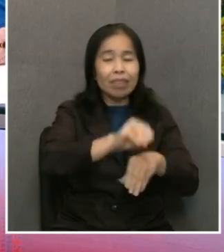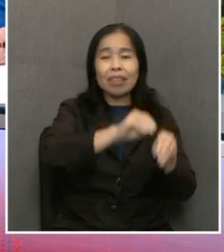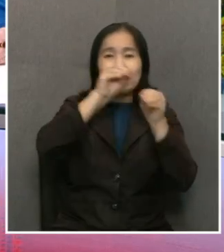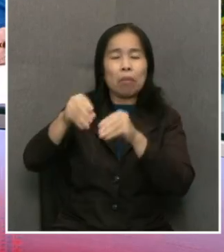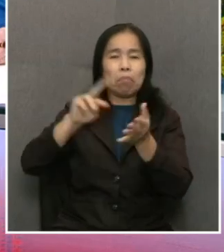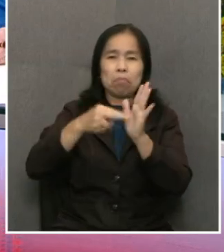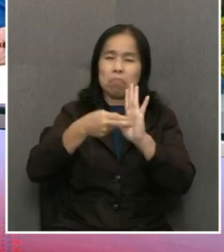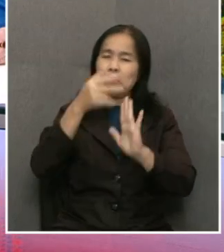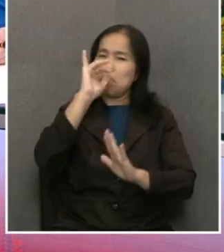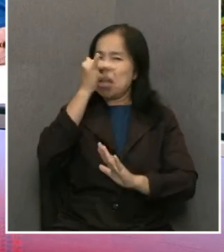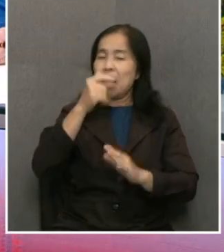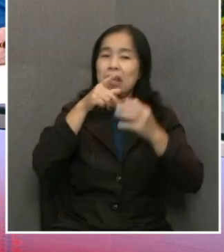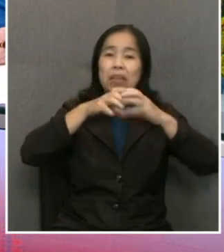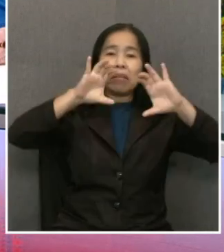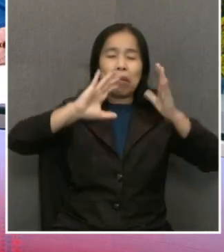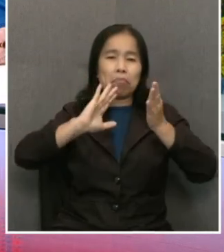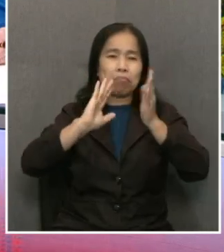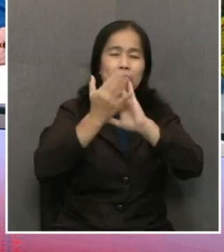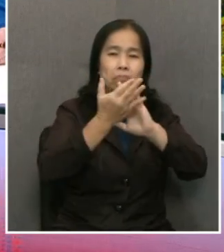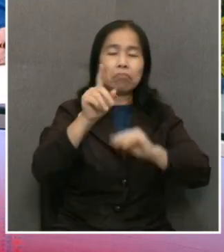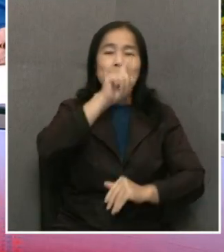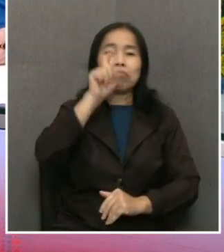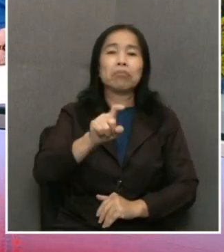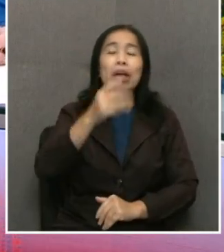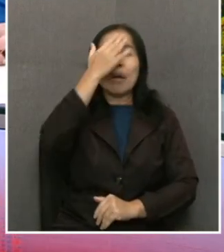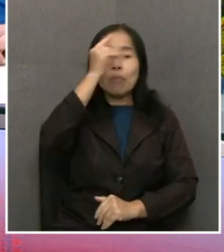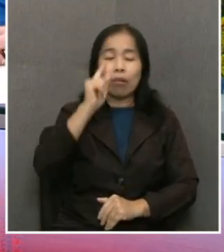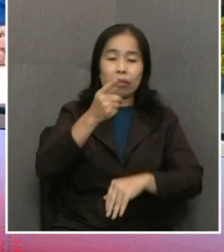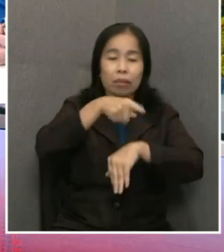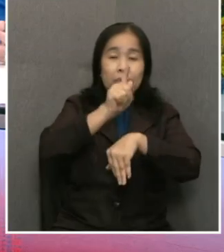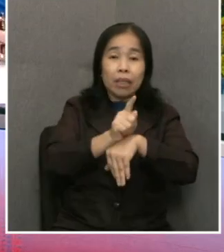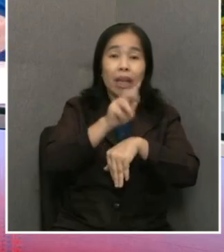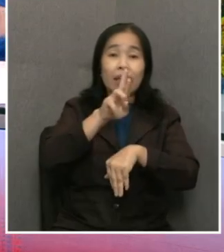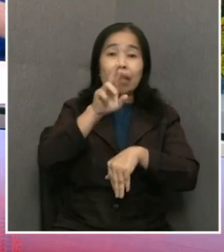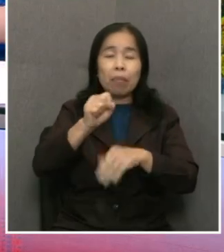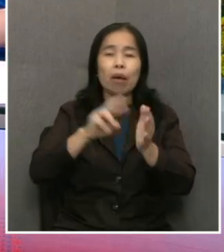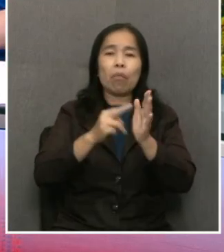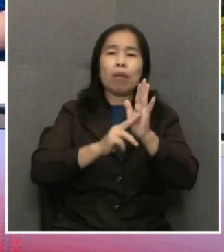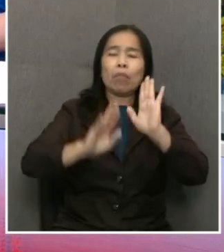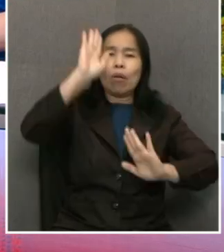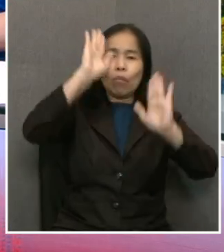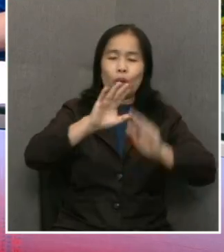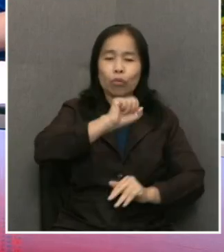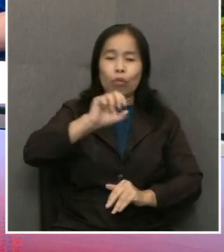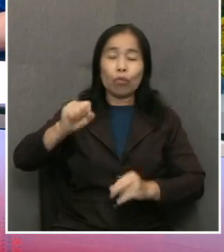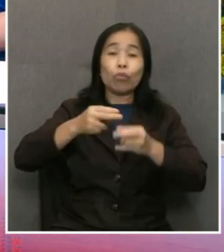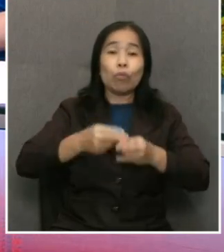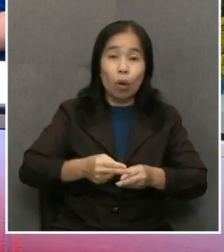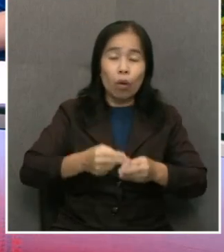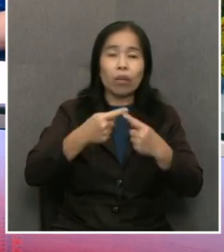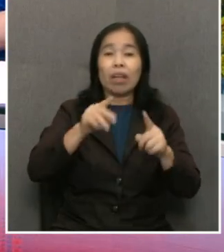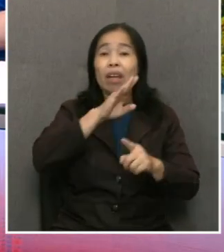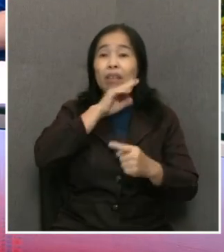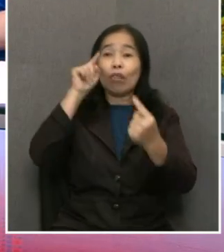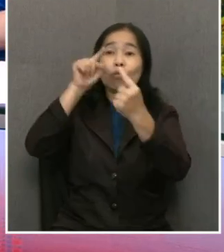ยนะเพราะว่าต้องคิดดูพิธีซ่าคุณผู้ชมครับตำแหน่งประธานสภาเนี่ยคือโหวตกันแค่เฉพาะสสนะแต่ว่าถ้าไปถึงนายกรัฐมนต